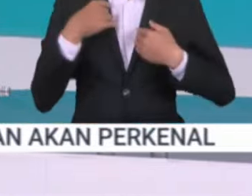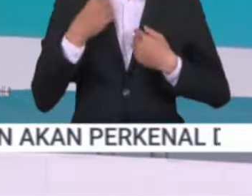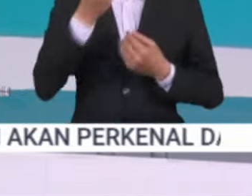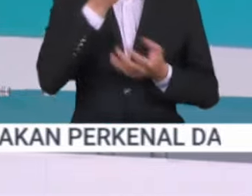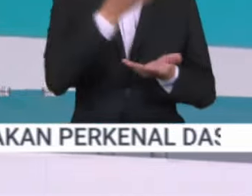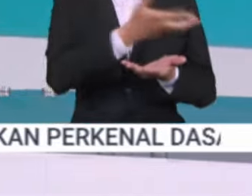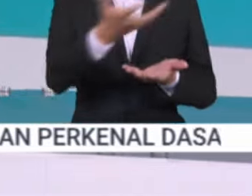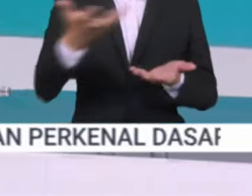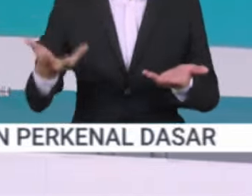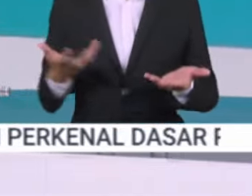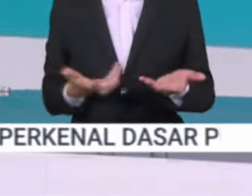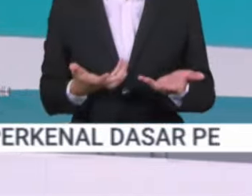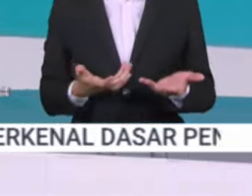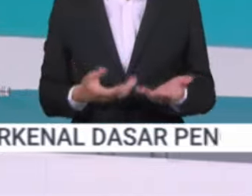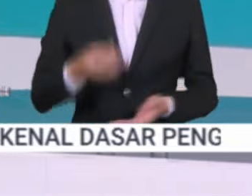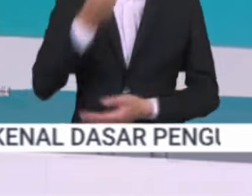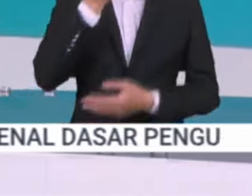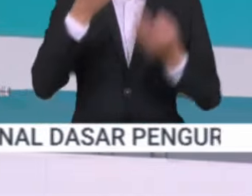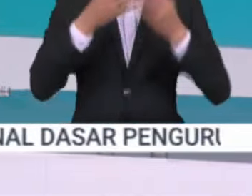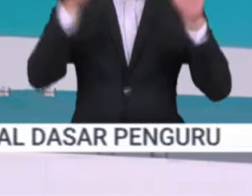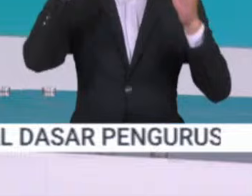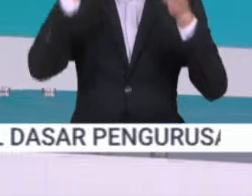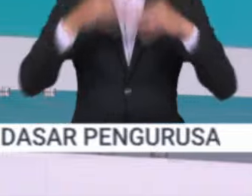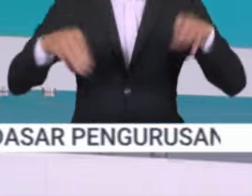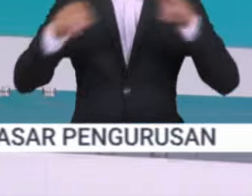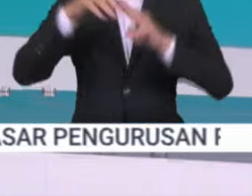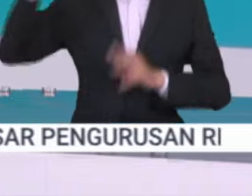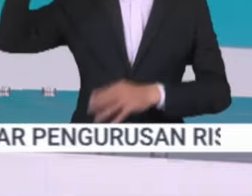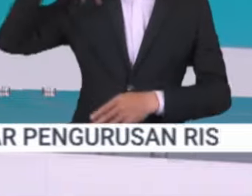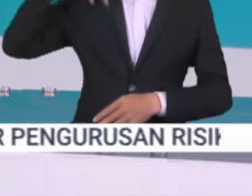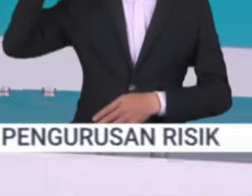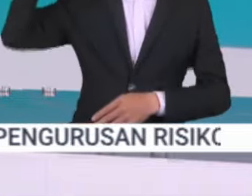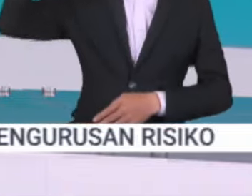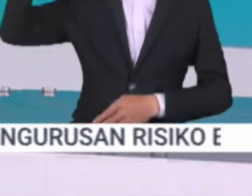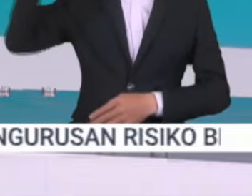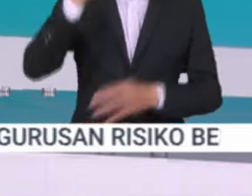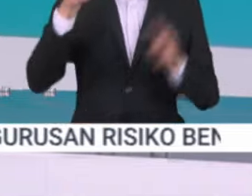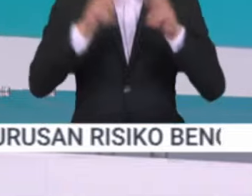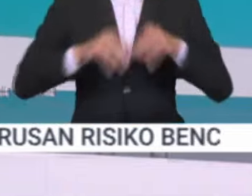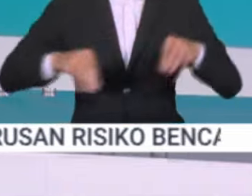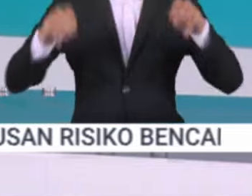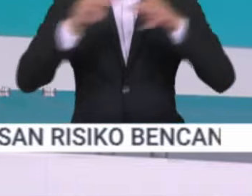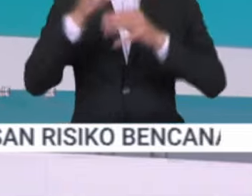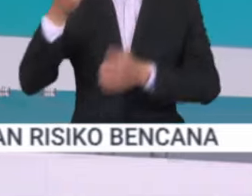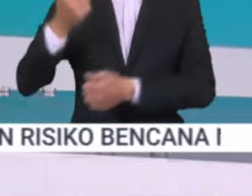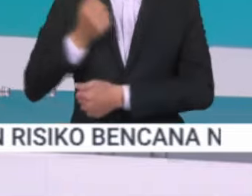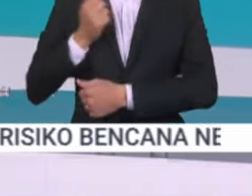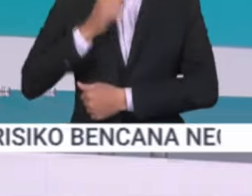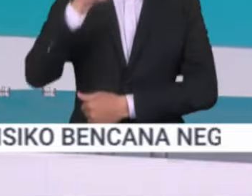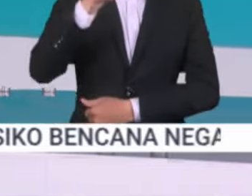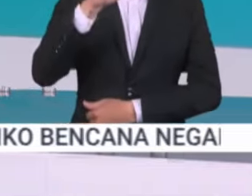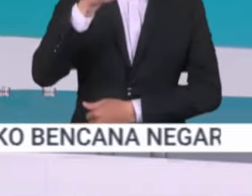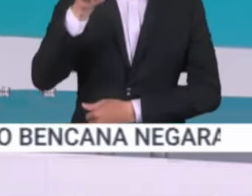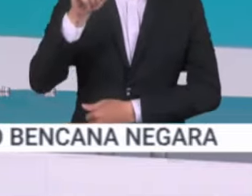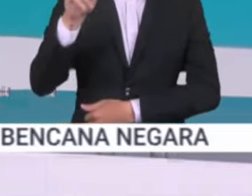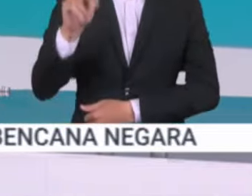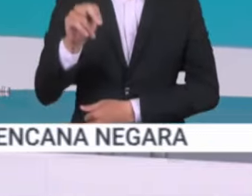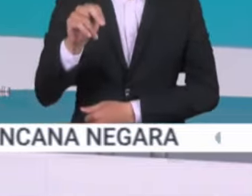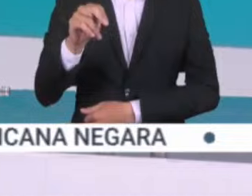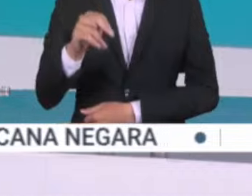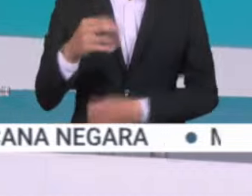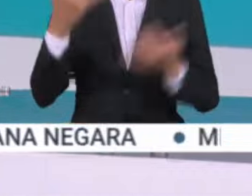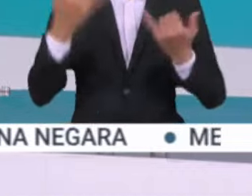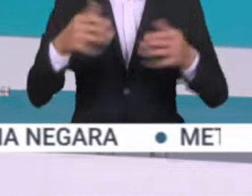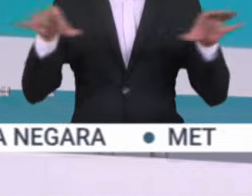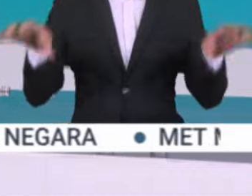untuk makan tengah hari. Jamuan percuma di Masjid Putra dan Masjid Tuanku Mizan Zainal Abidin antara aktiviti dakwah Bilhal